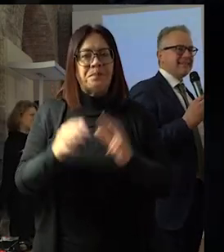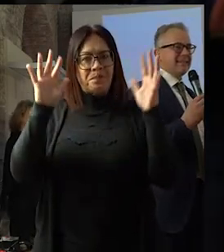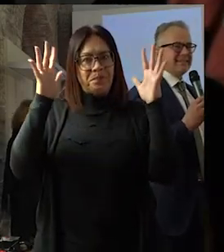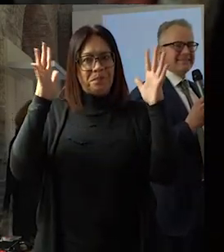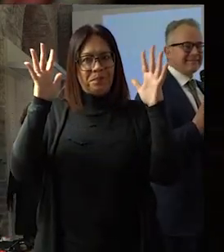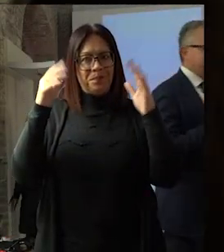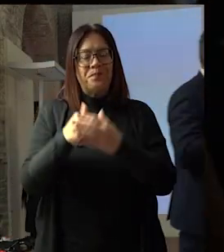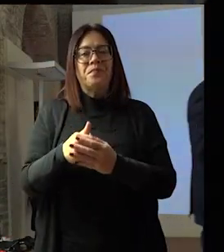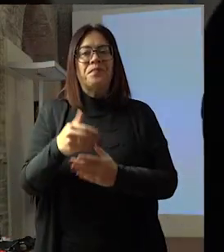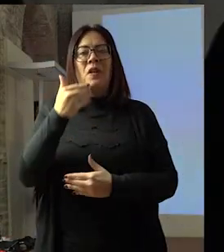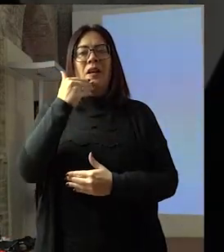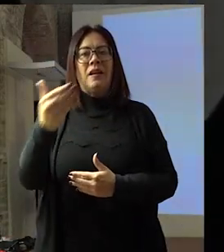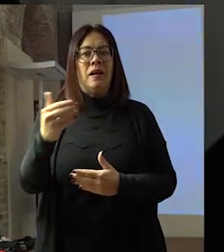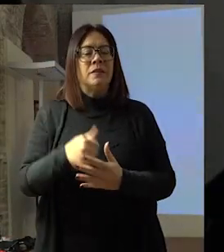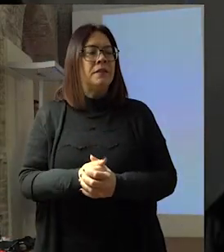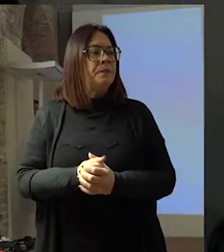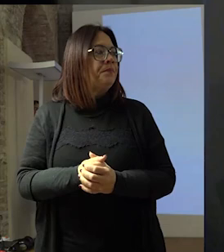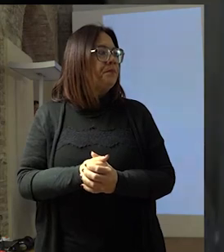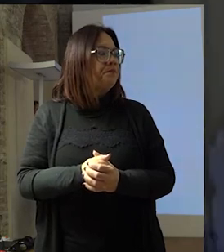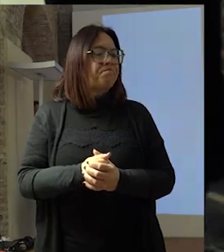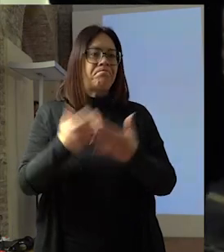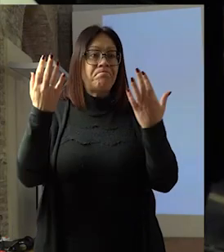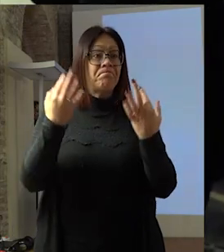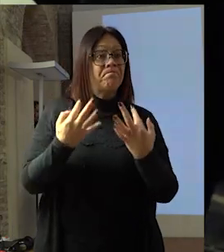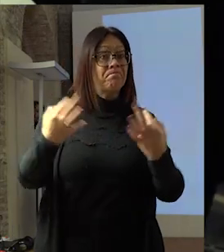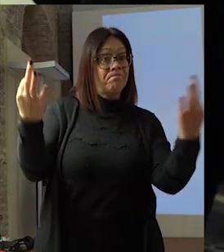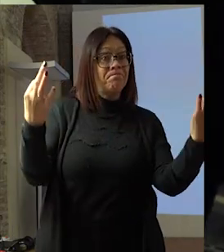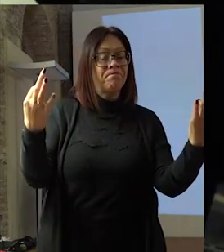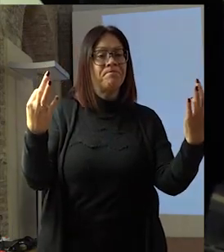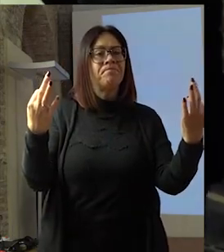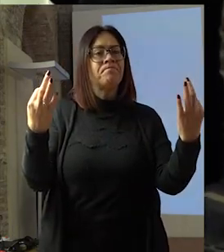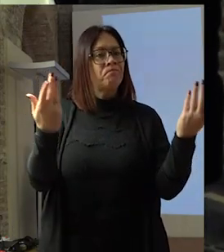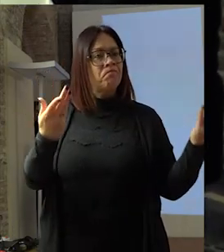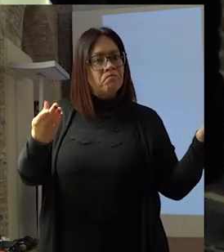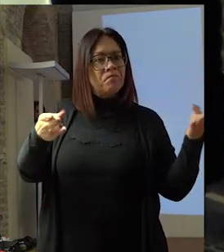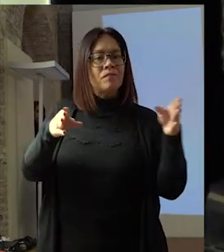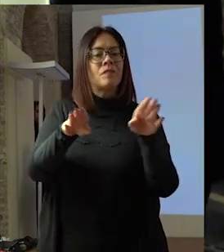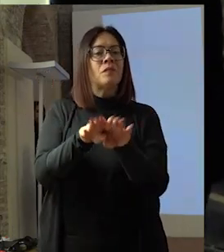Grazie. Bene, siamo arrivati alle conclusioni.